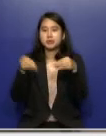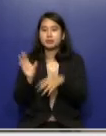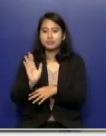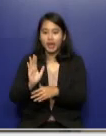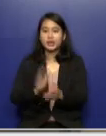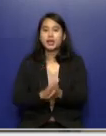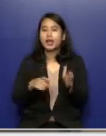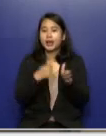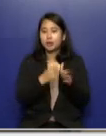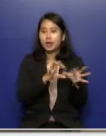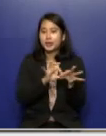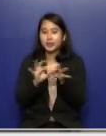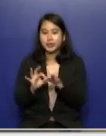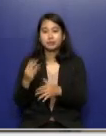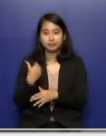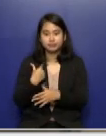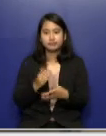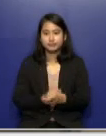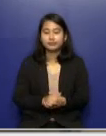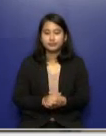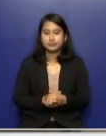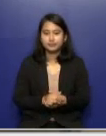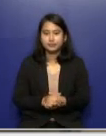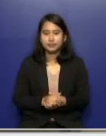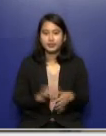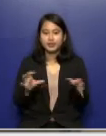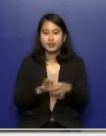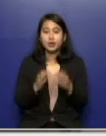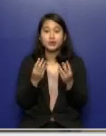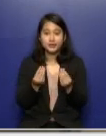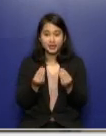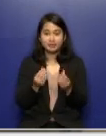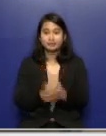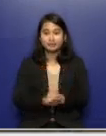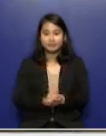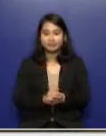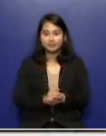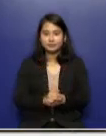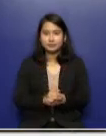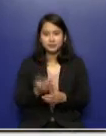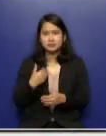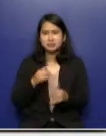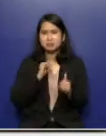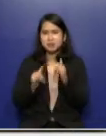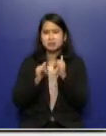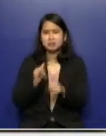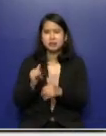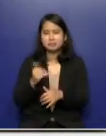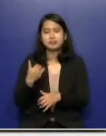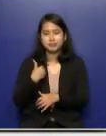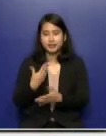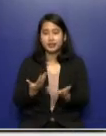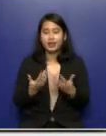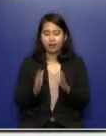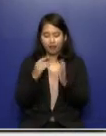ลต่อเนื่องกันมานะครับในเรื่องของที่สาธารณะก็มีการบุกรุกกันทั้งนั้นนะครับไม่ว่าจะเป็น